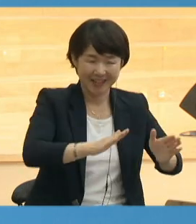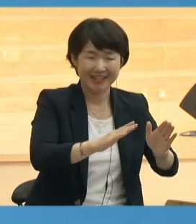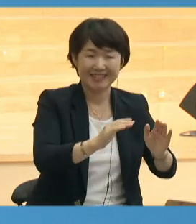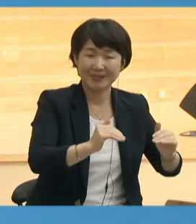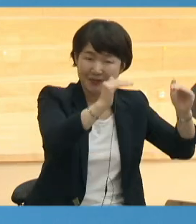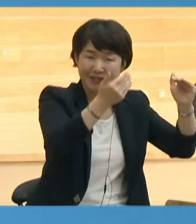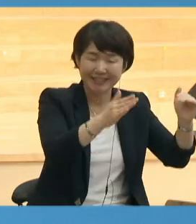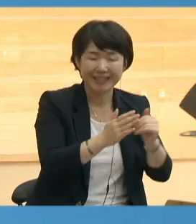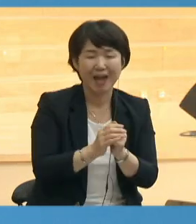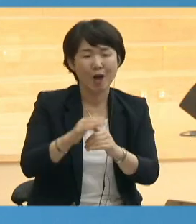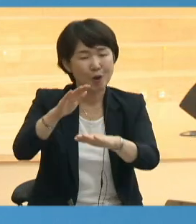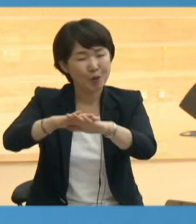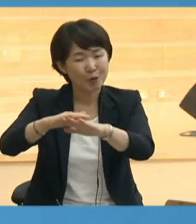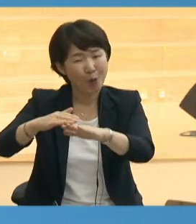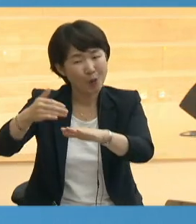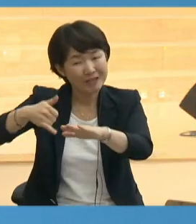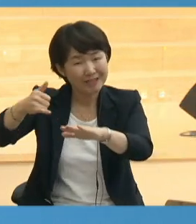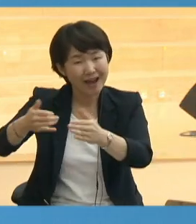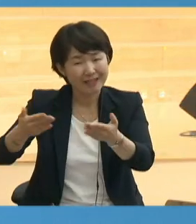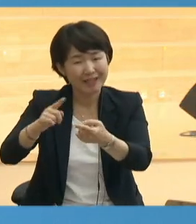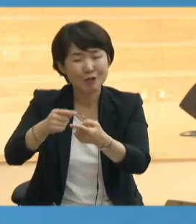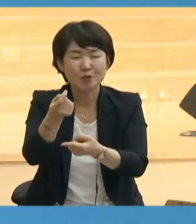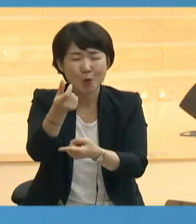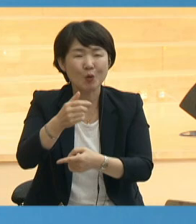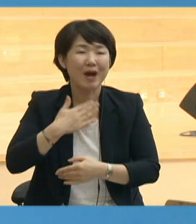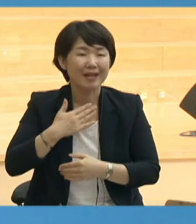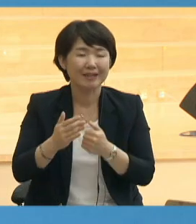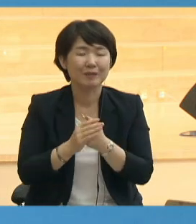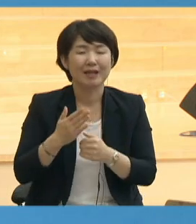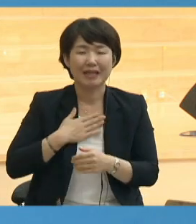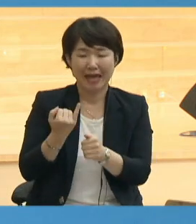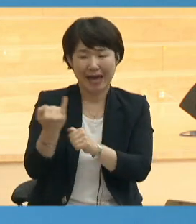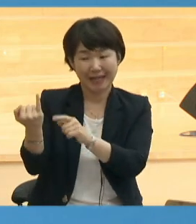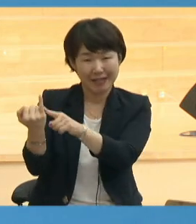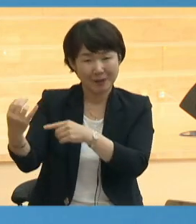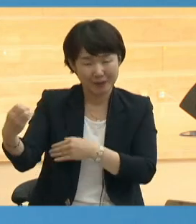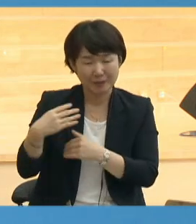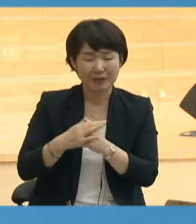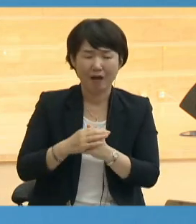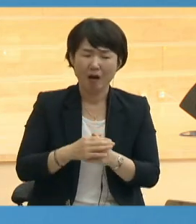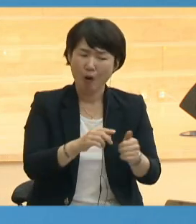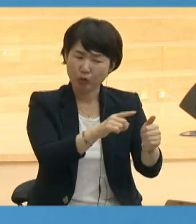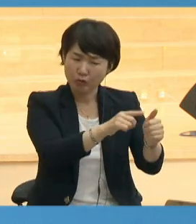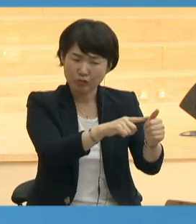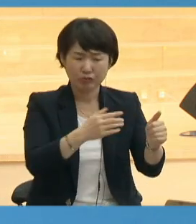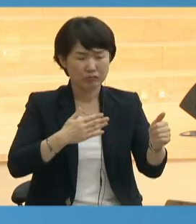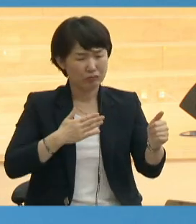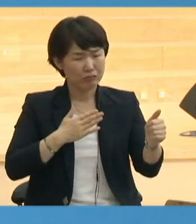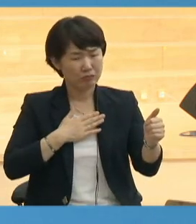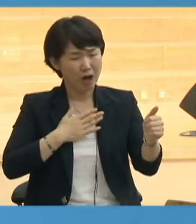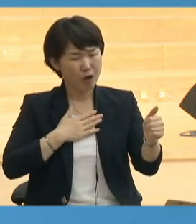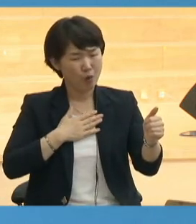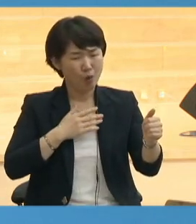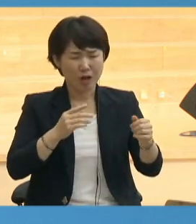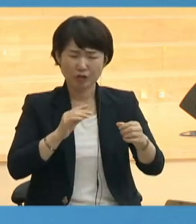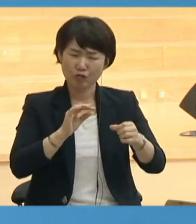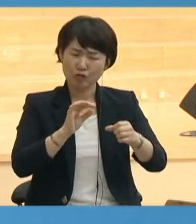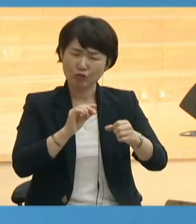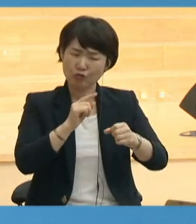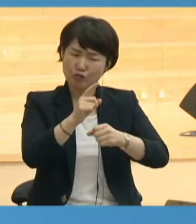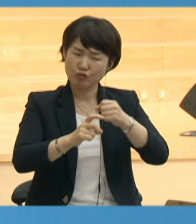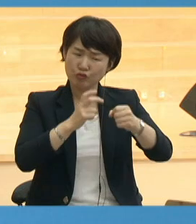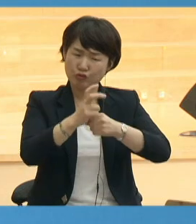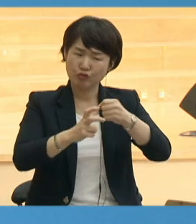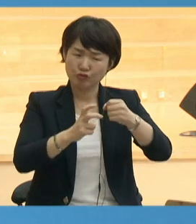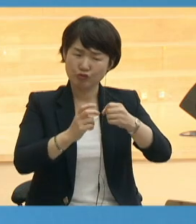농사를 좀 알아 샤라 줘 그체 아내가 한 번씩 을 당신은 나라 1 수십 년이 염 배가